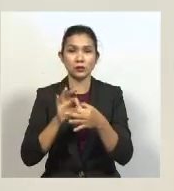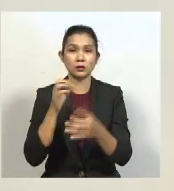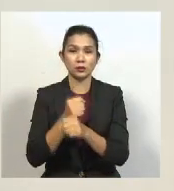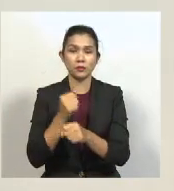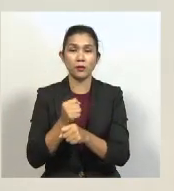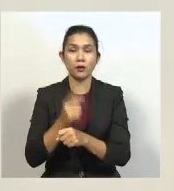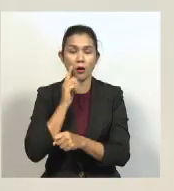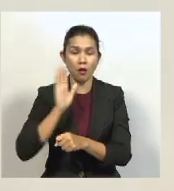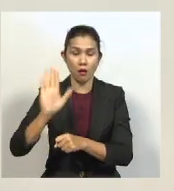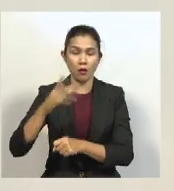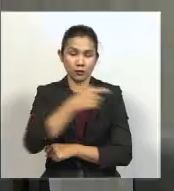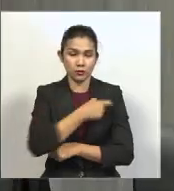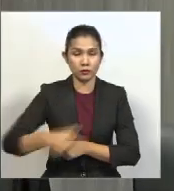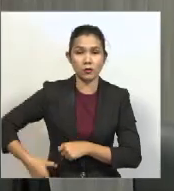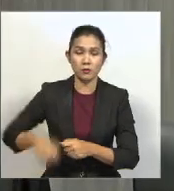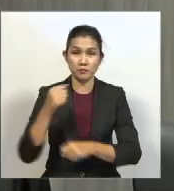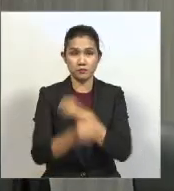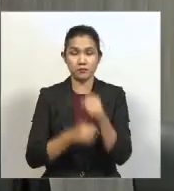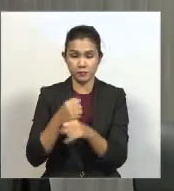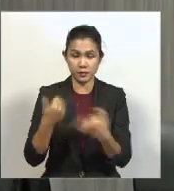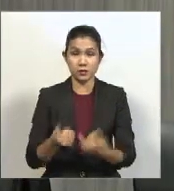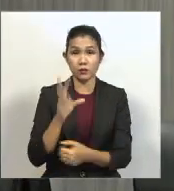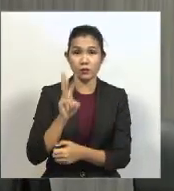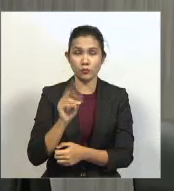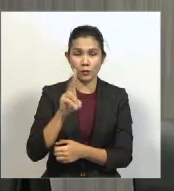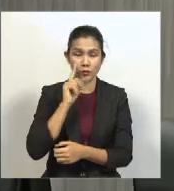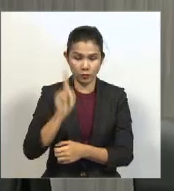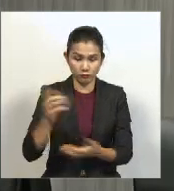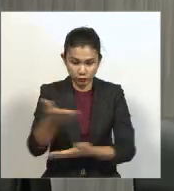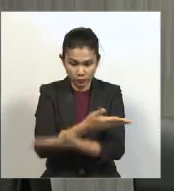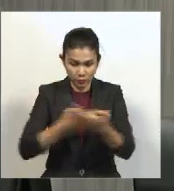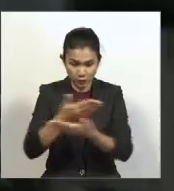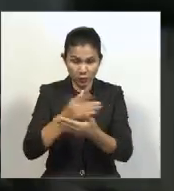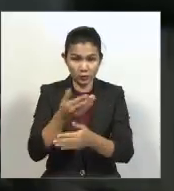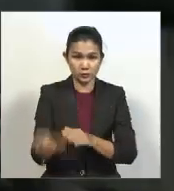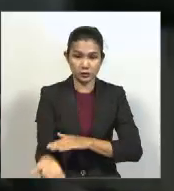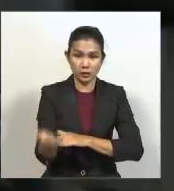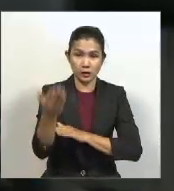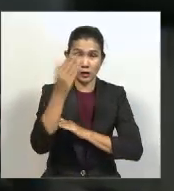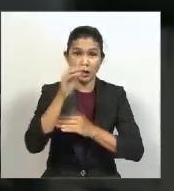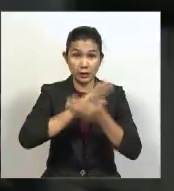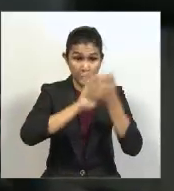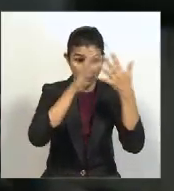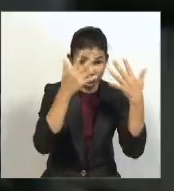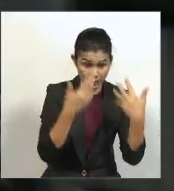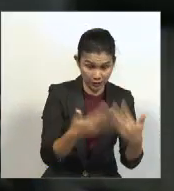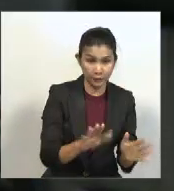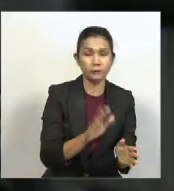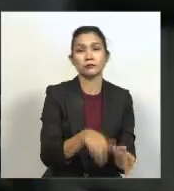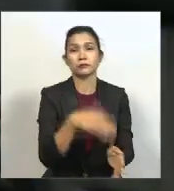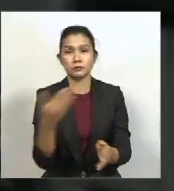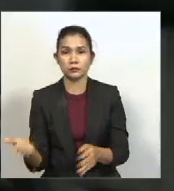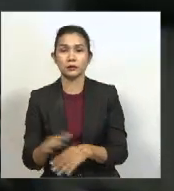การในพระองค์พุทธศักราช2562ที่จะต้องพิจารณาให้เสร็จสิ้นก่อนในช่วงเช้าและคาดว่าการอภิปราย